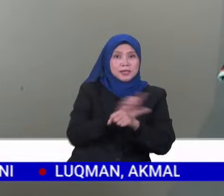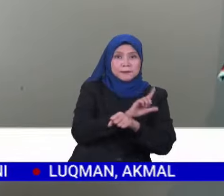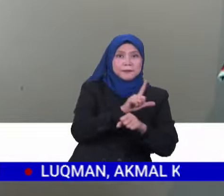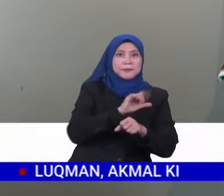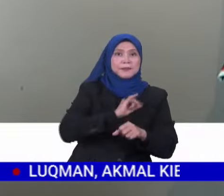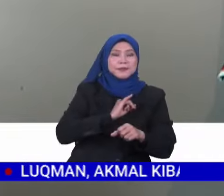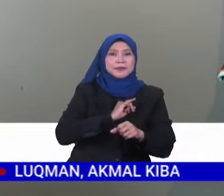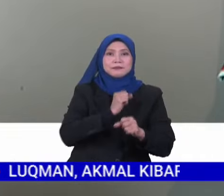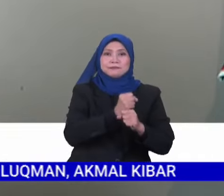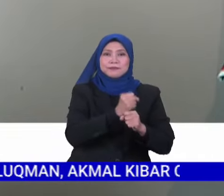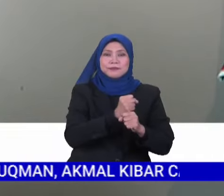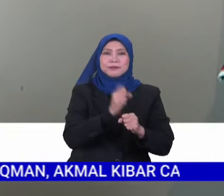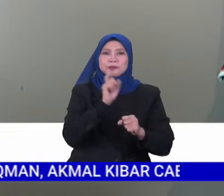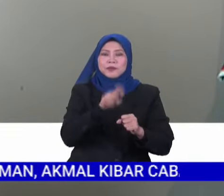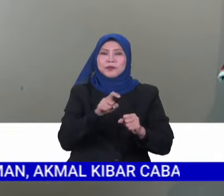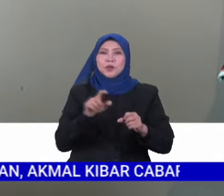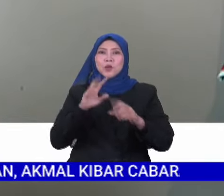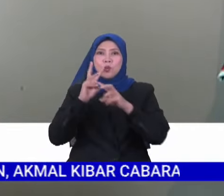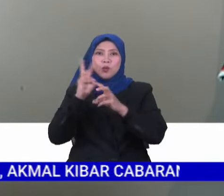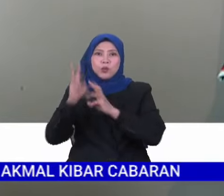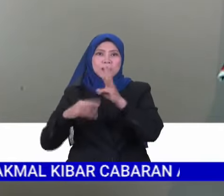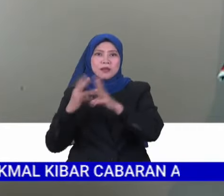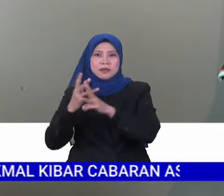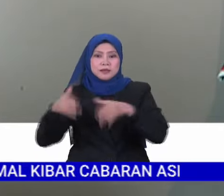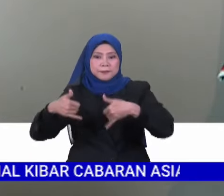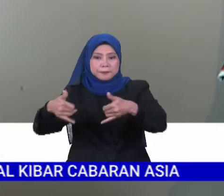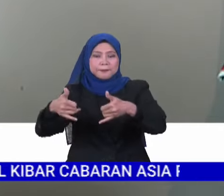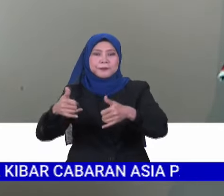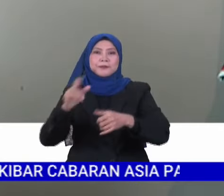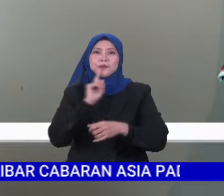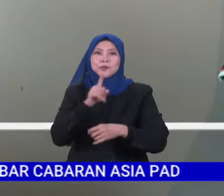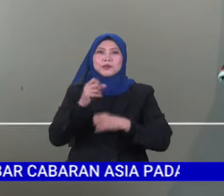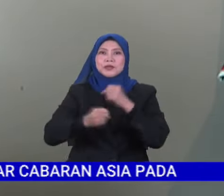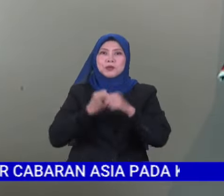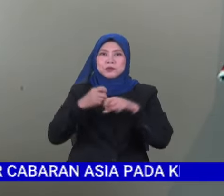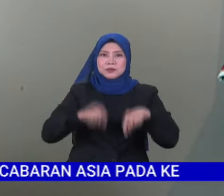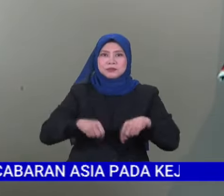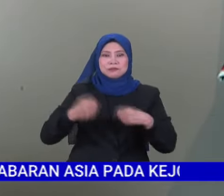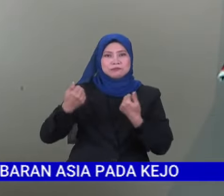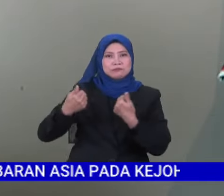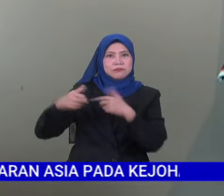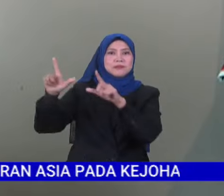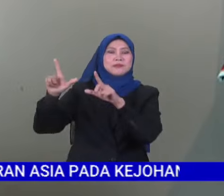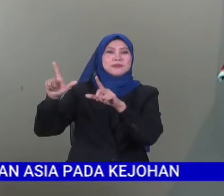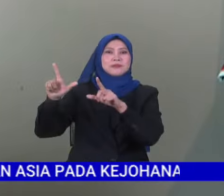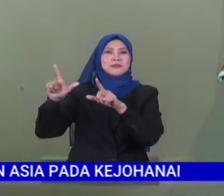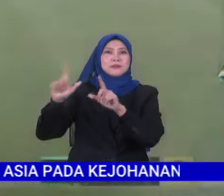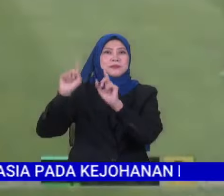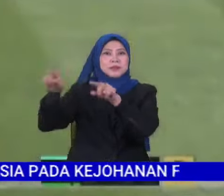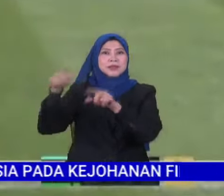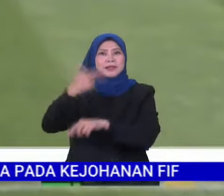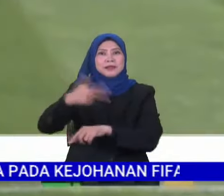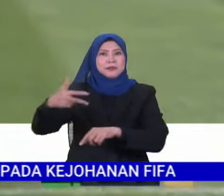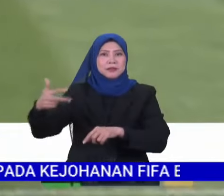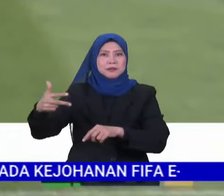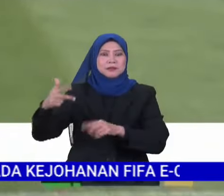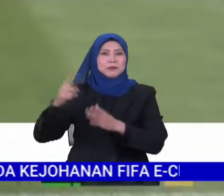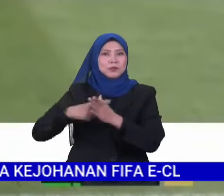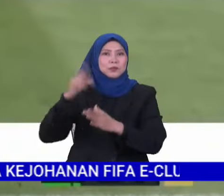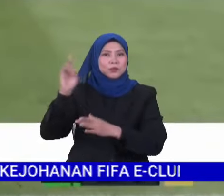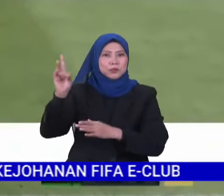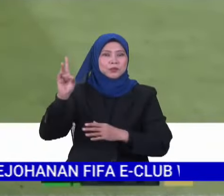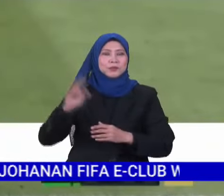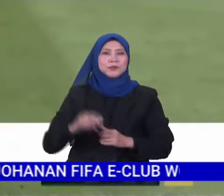yiket.com iso Alhamdulillah Fatoni saya percaya qualify untuk pergi ke Demak pada bulan 7nt